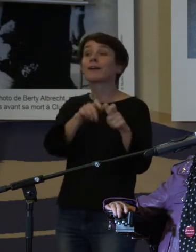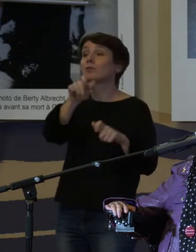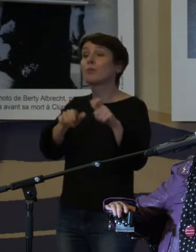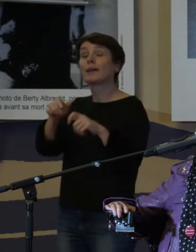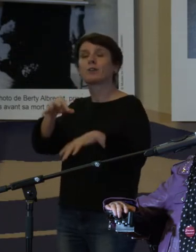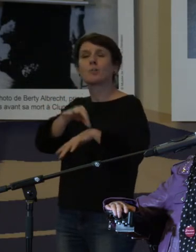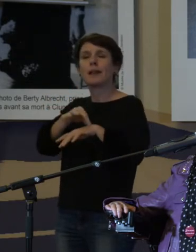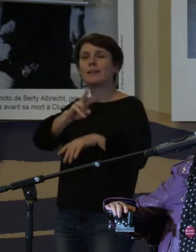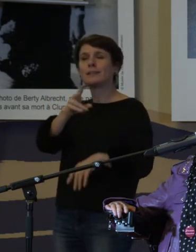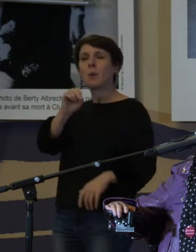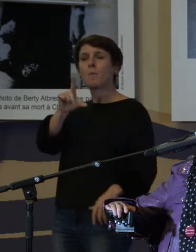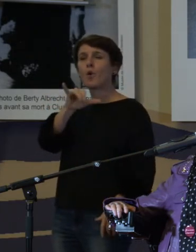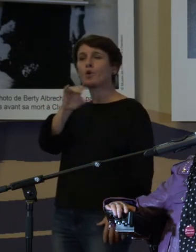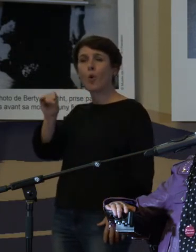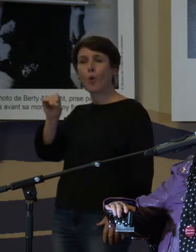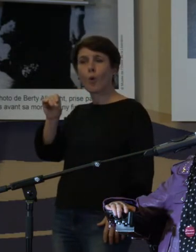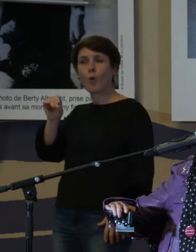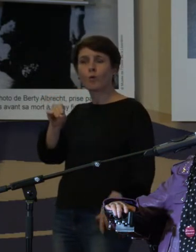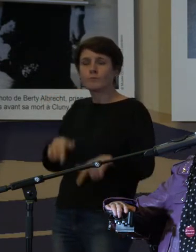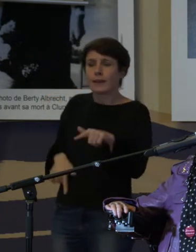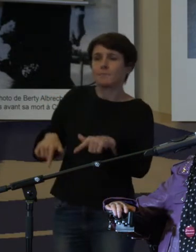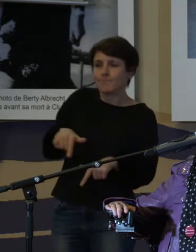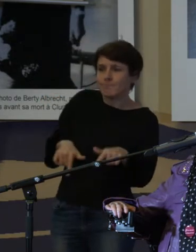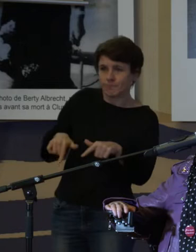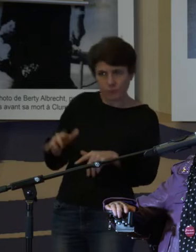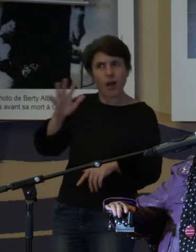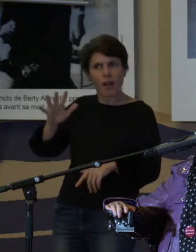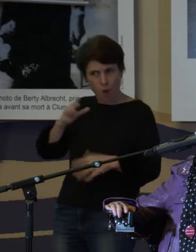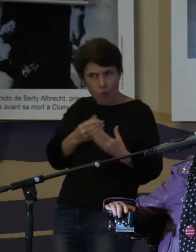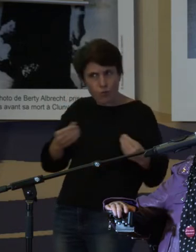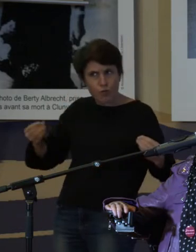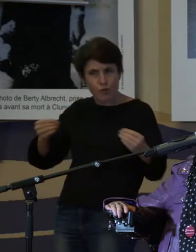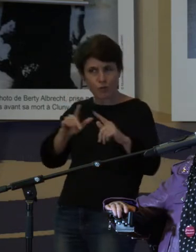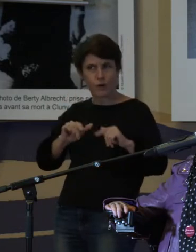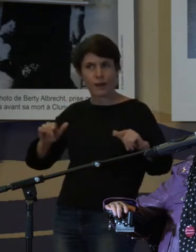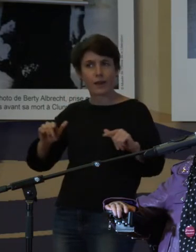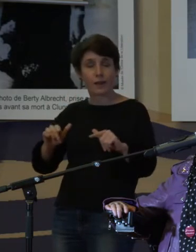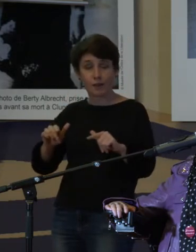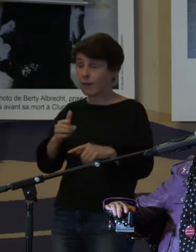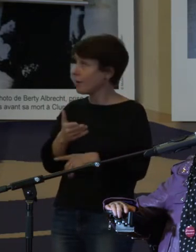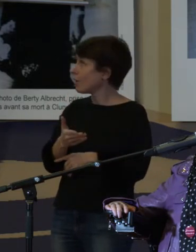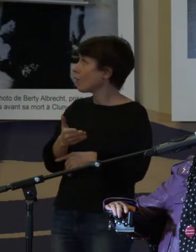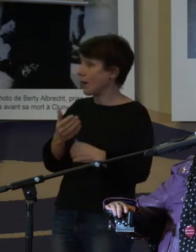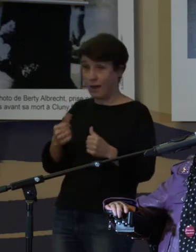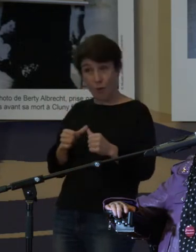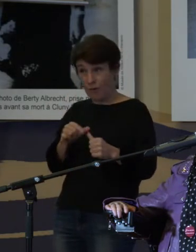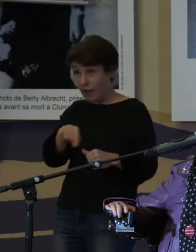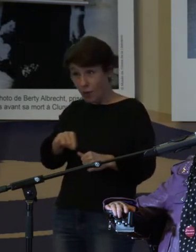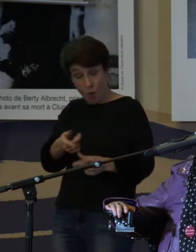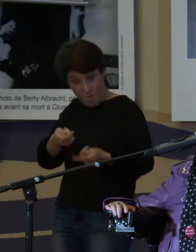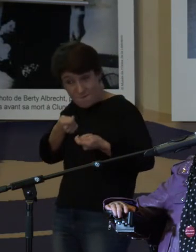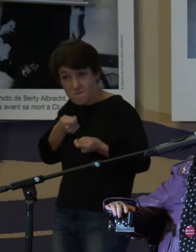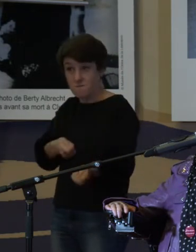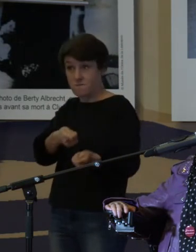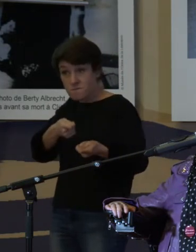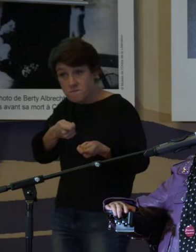exemple, c'est une épidémie qui a marqué quand même des générations, ont été forcées,